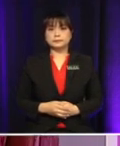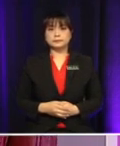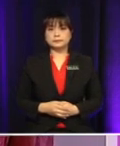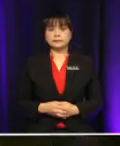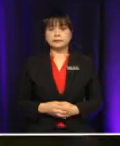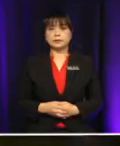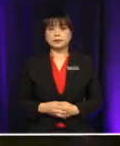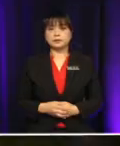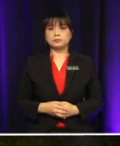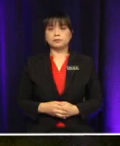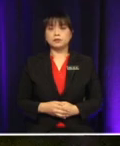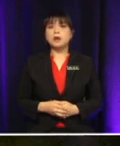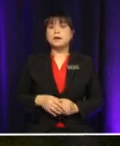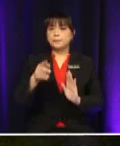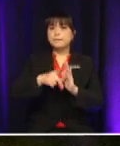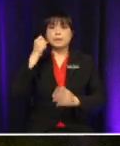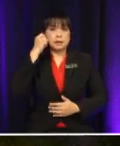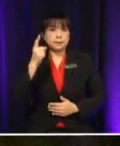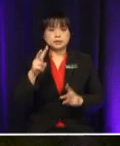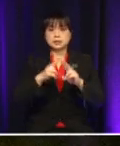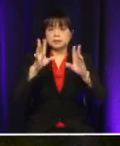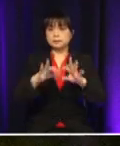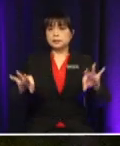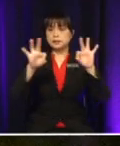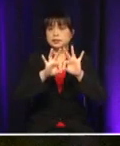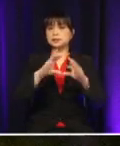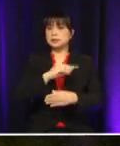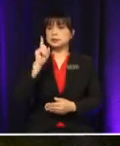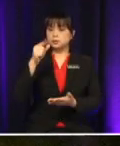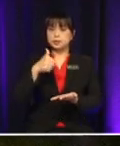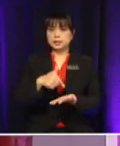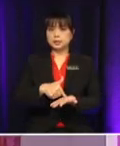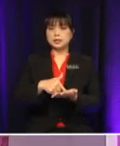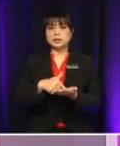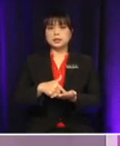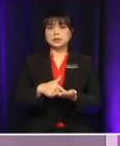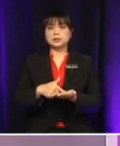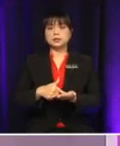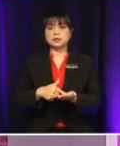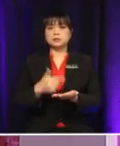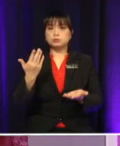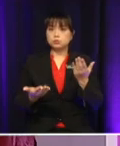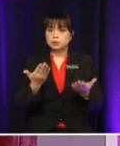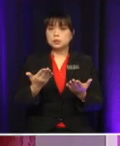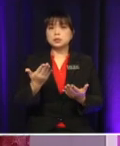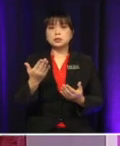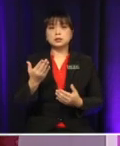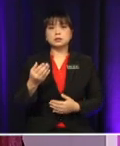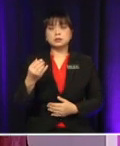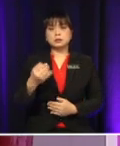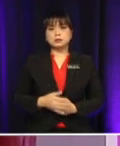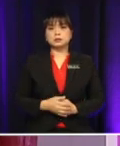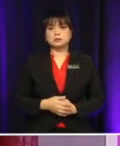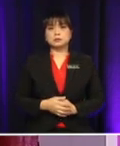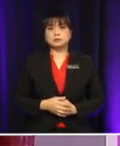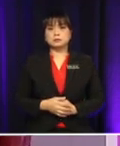soal ini sebenarnya pemahaman sangat-sangat penting satu lagi tapi yang cicerah mungkin murid-murid di sana untuk Bayu Ai dianya ada